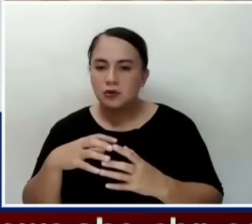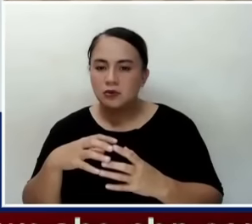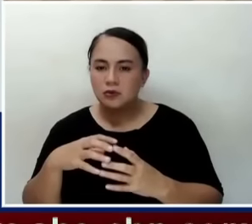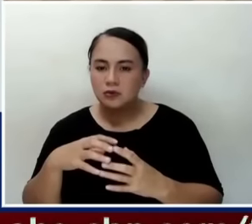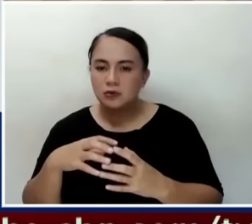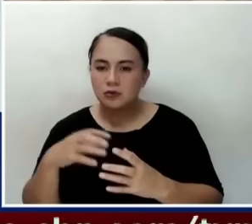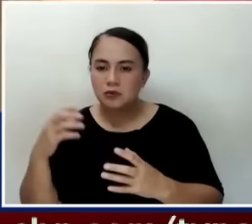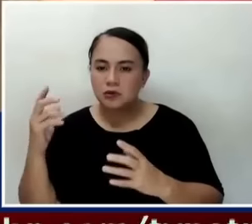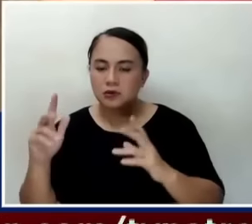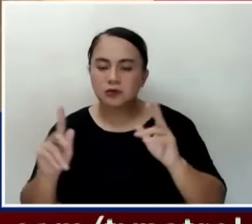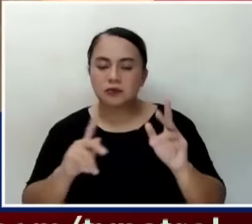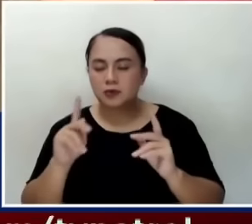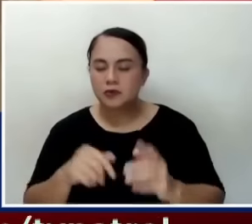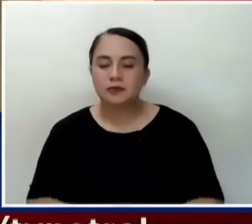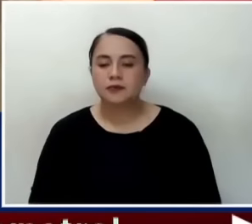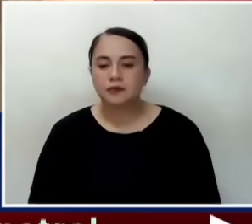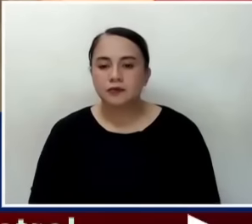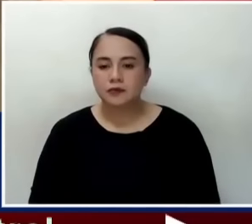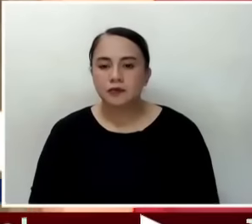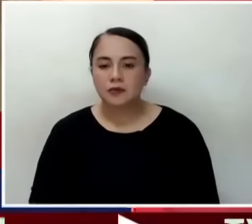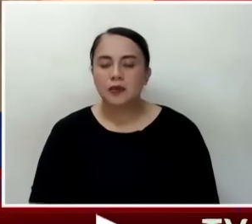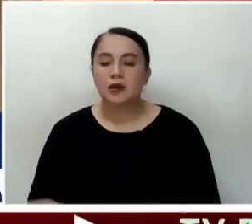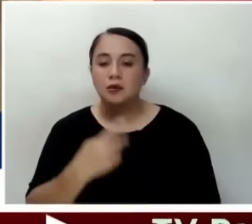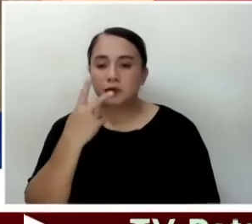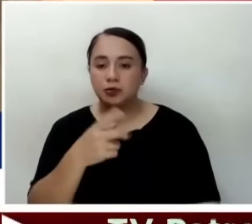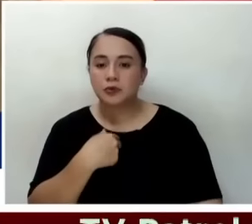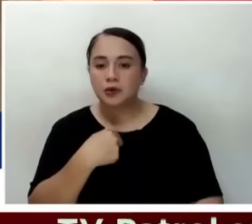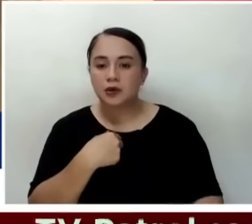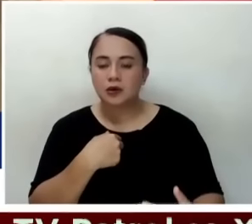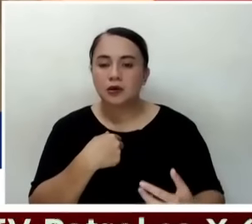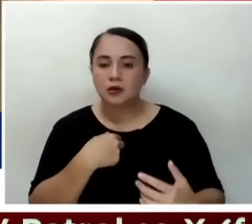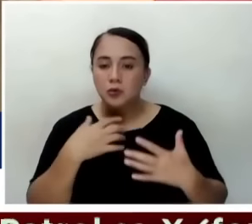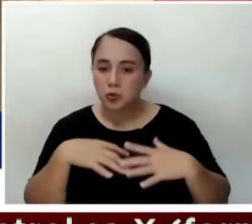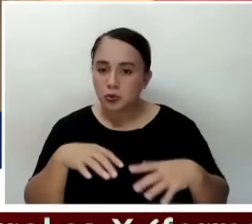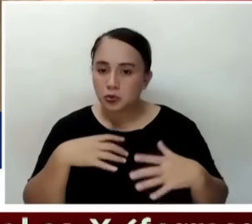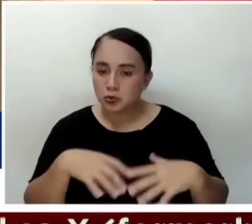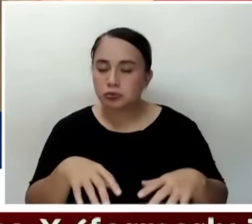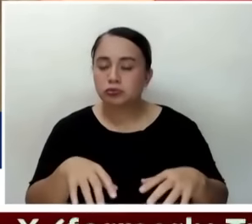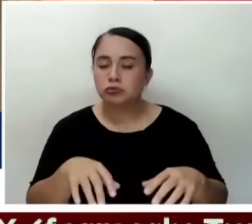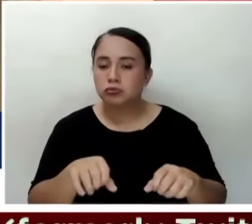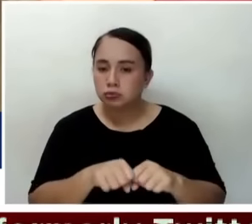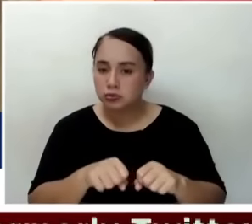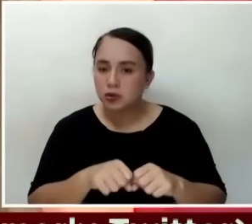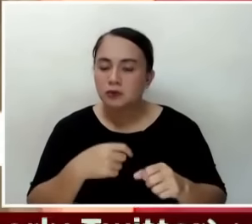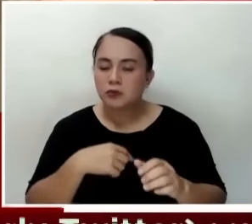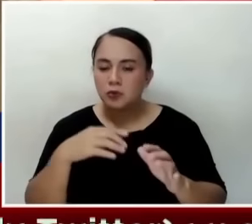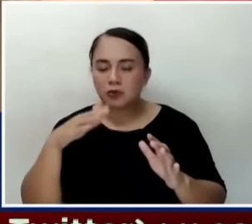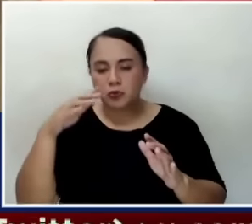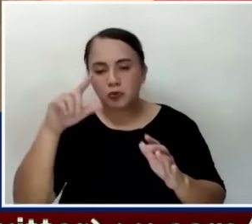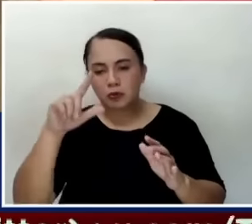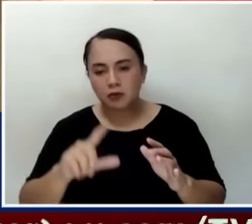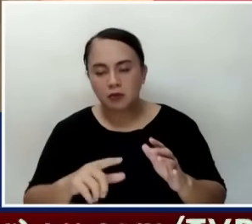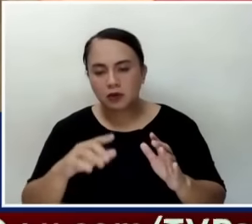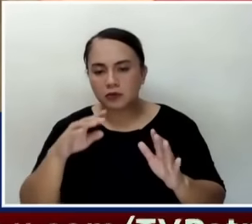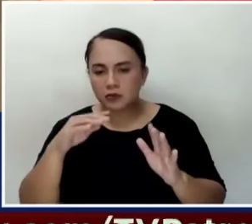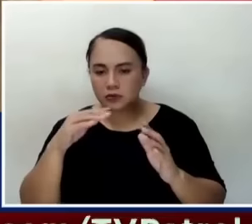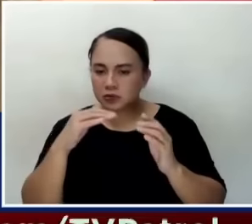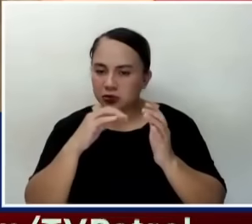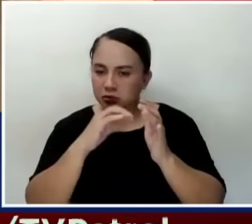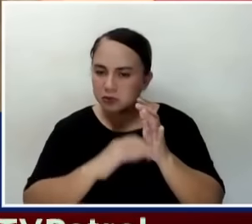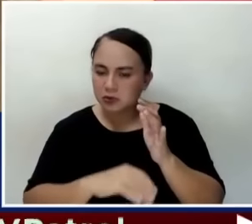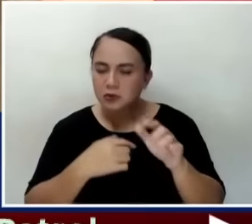of the richer members of our population. Ay bumaba tayo, clothing and footwear. Bumaba siya ng 4.8. So negative 4.8 yung growth rate